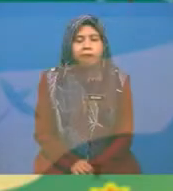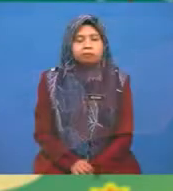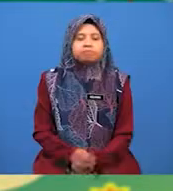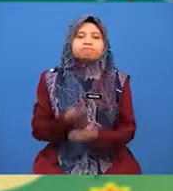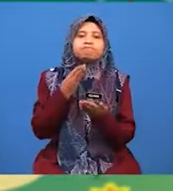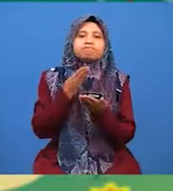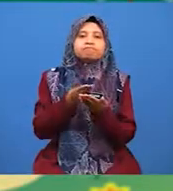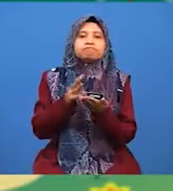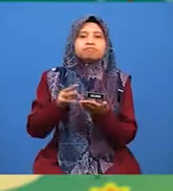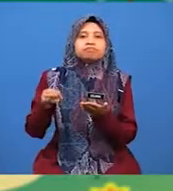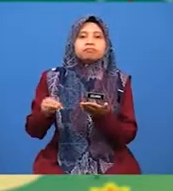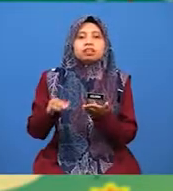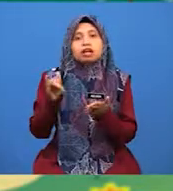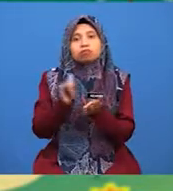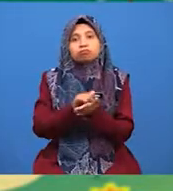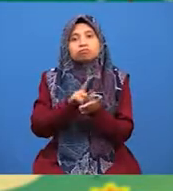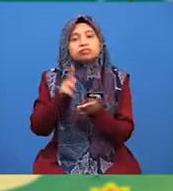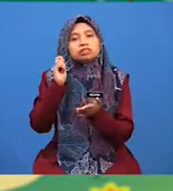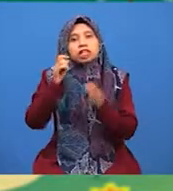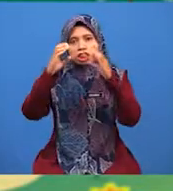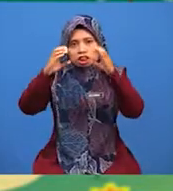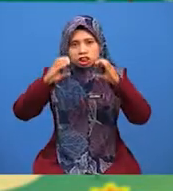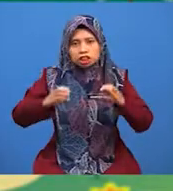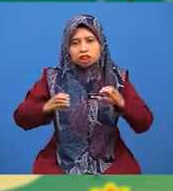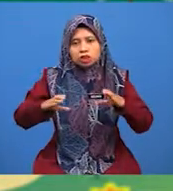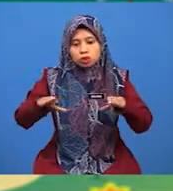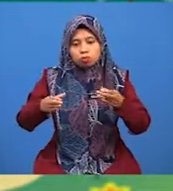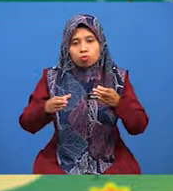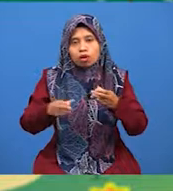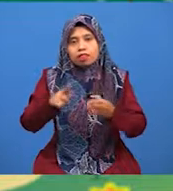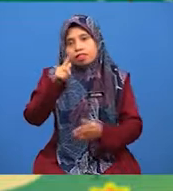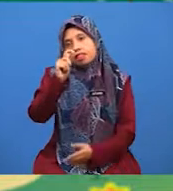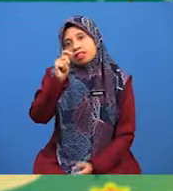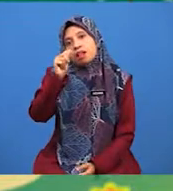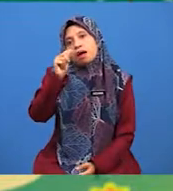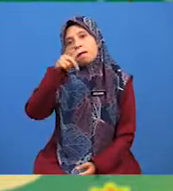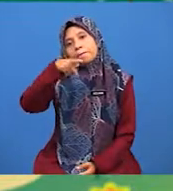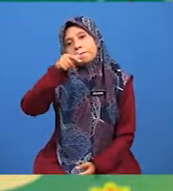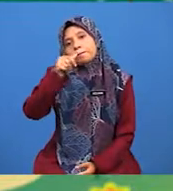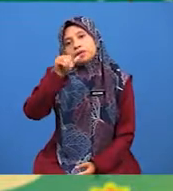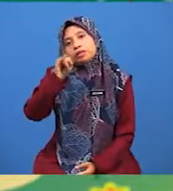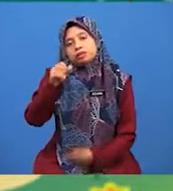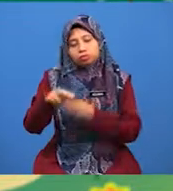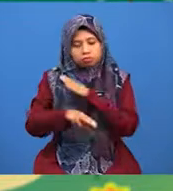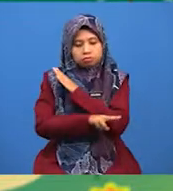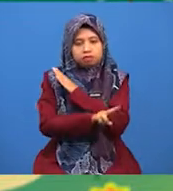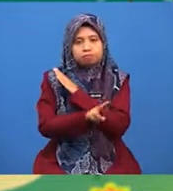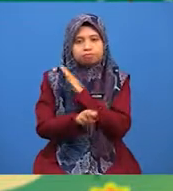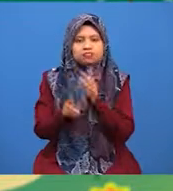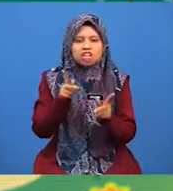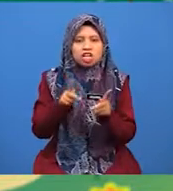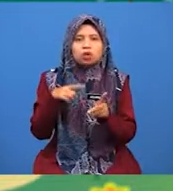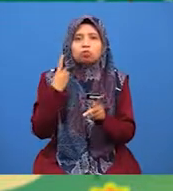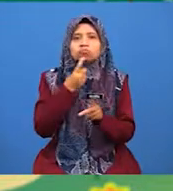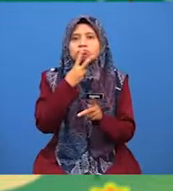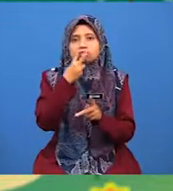Baiklah murid-murid, begitulah tadi cara-cara untuk membuat tapai ubi. Jika dilihat, penghasilan